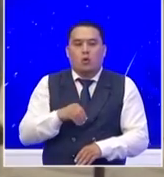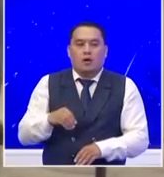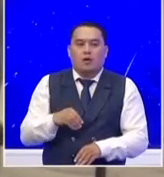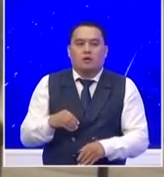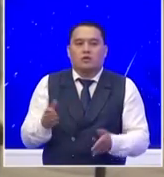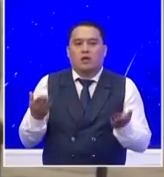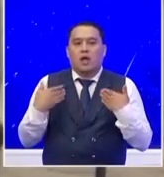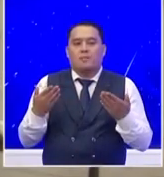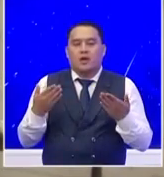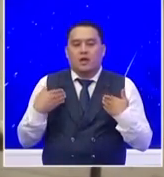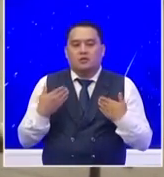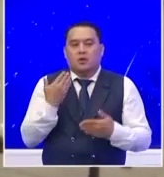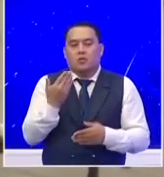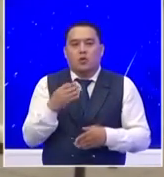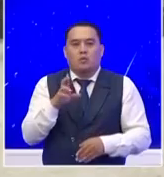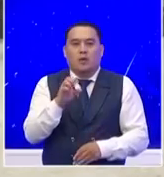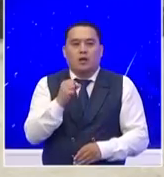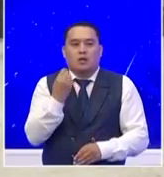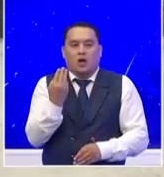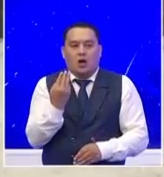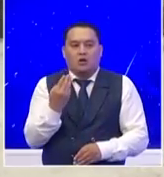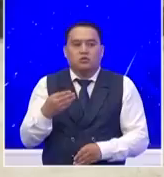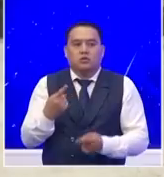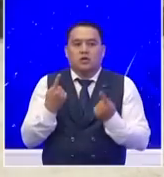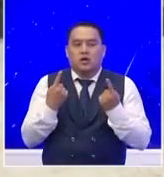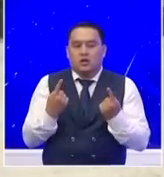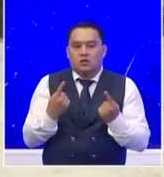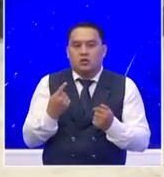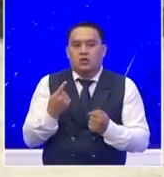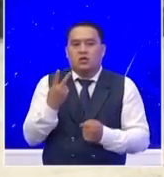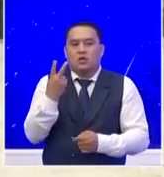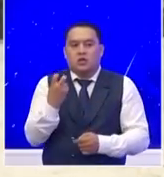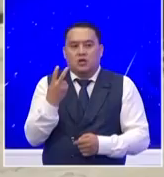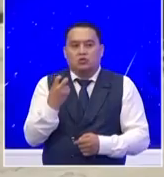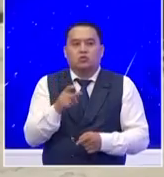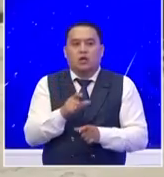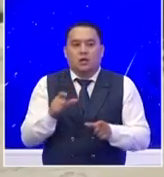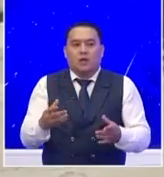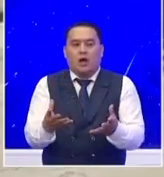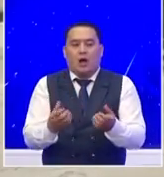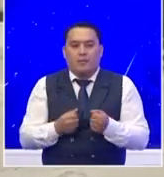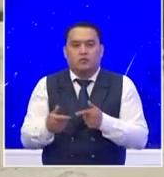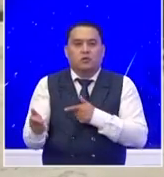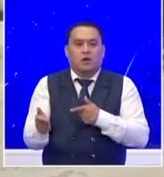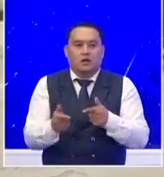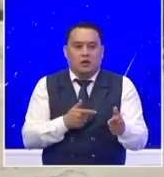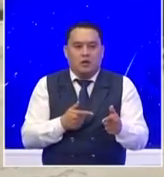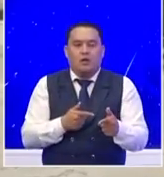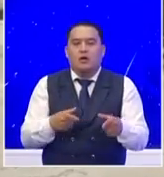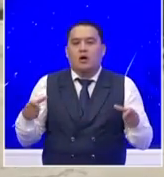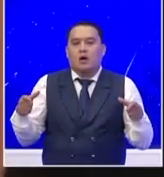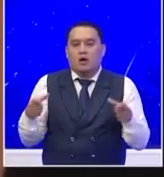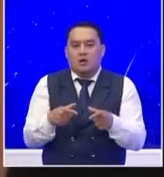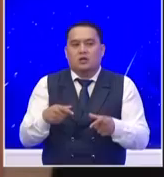жайда демаласың. Бұл Балқаш көлі жағалауындағы ең ірісі. Күніне 200 туристі қабылдауға қауқарлы. Пандемияға